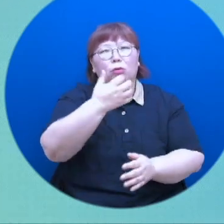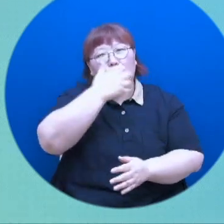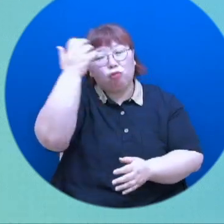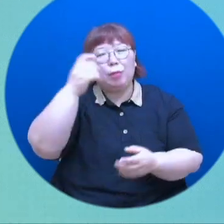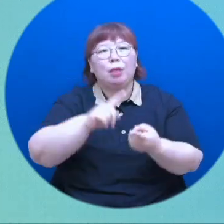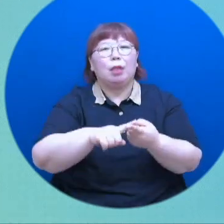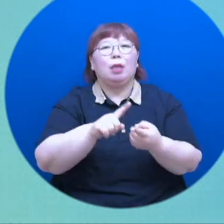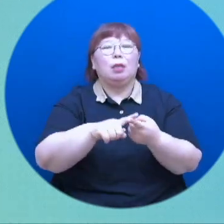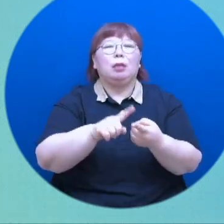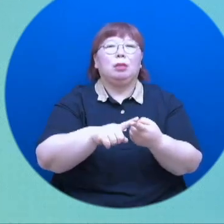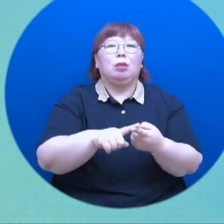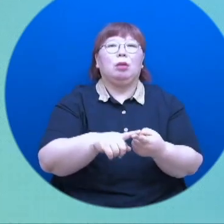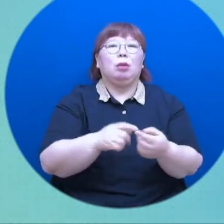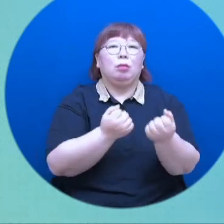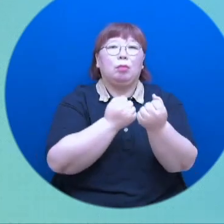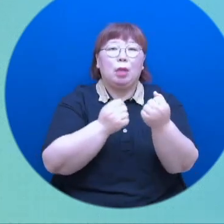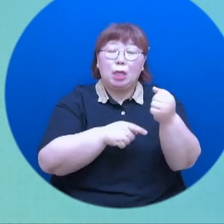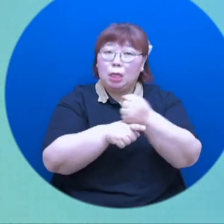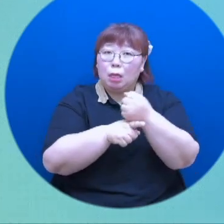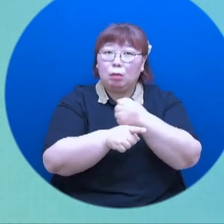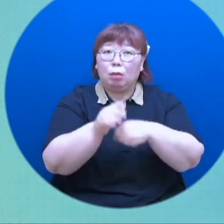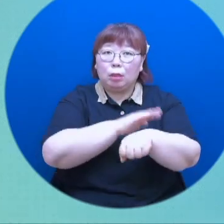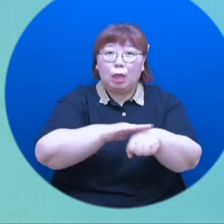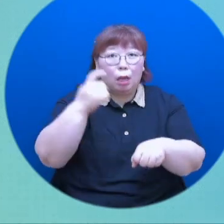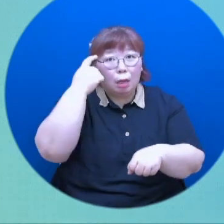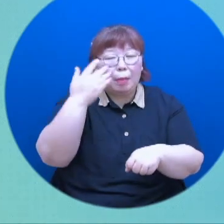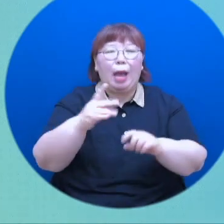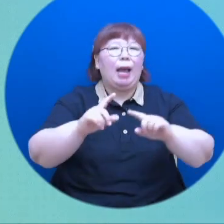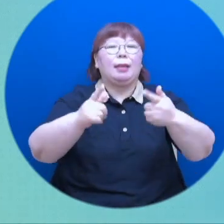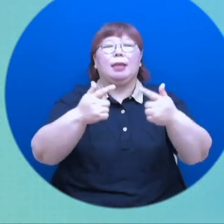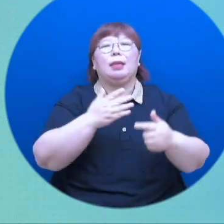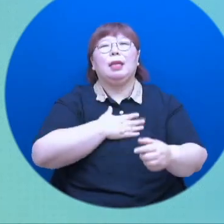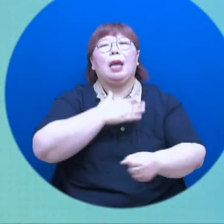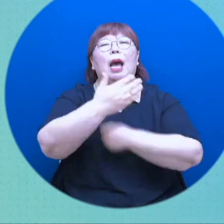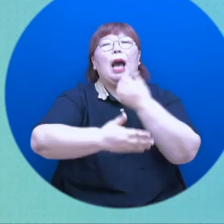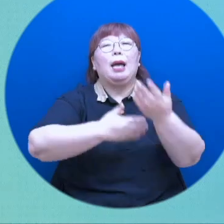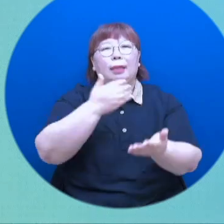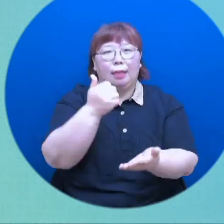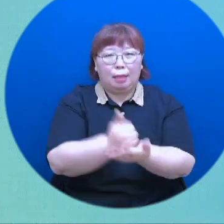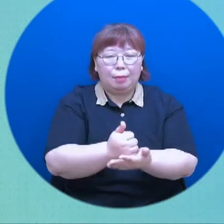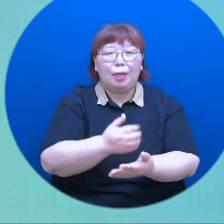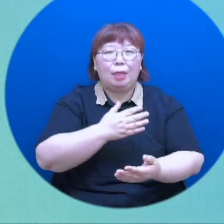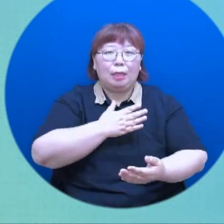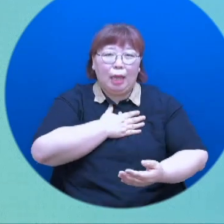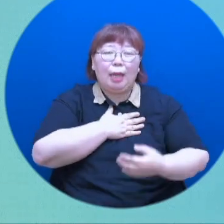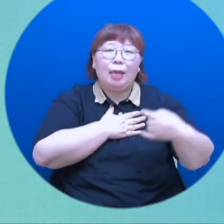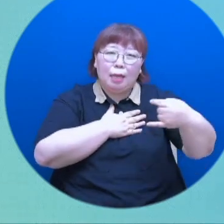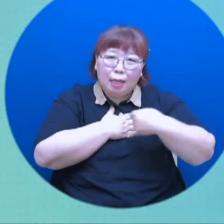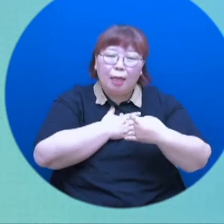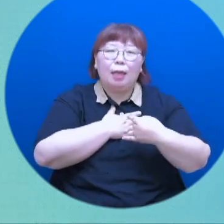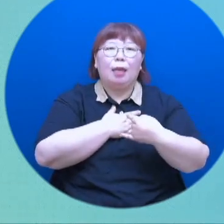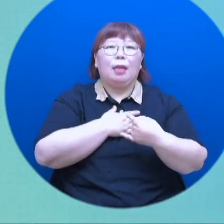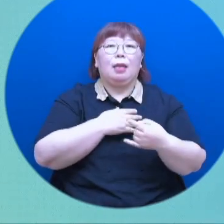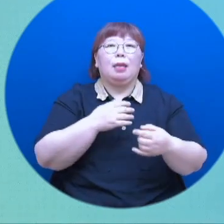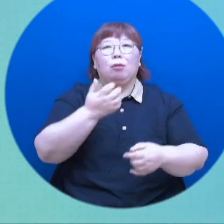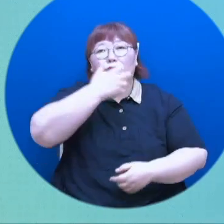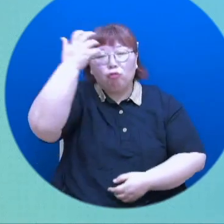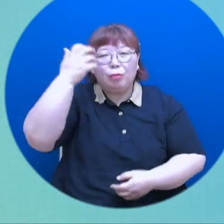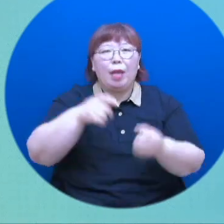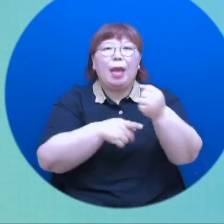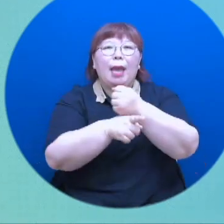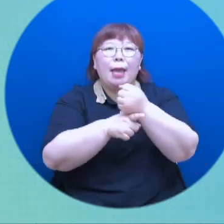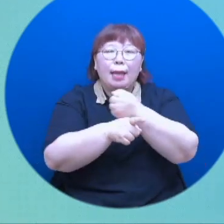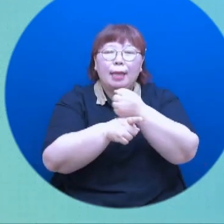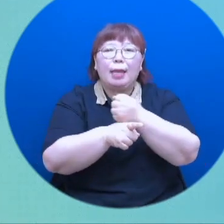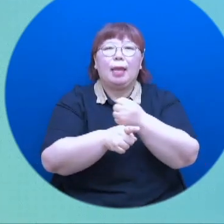아닙니다. 내가 믿는 하나님께서 왕을 위하여 해몽을 해줍니다. 하나님의 방법으로